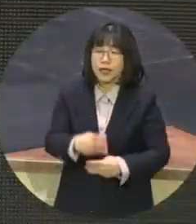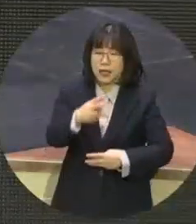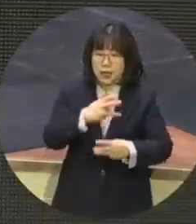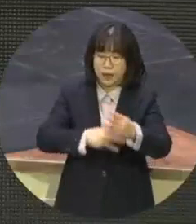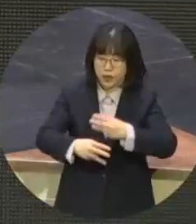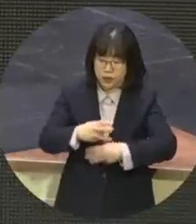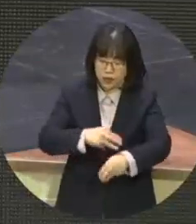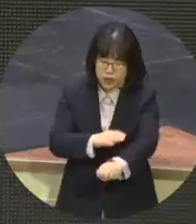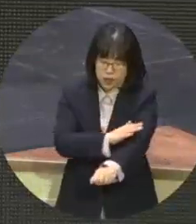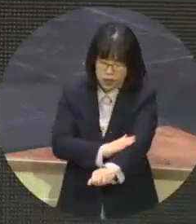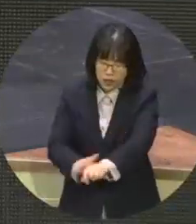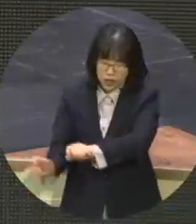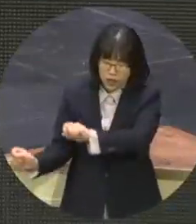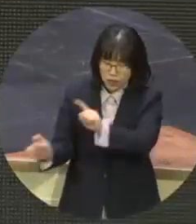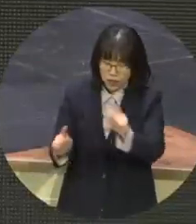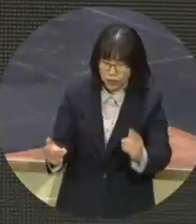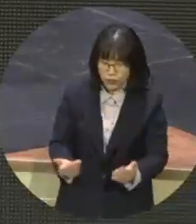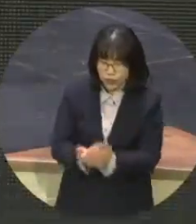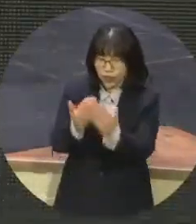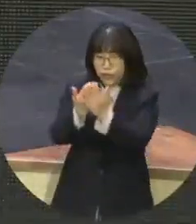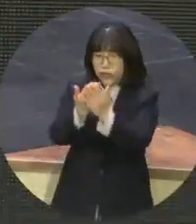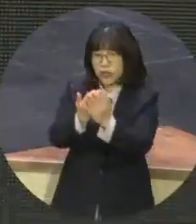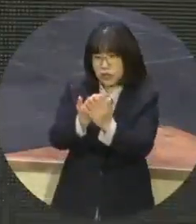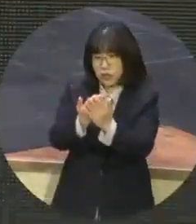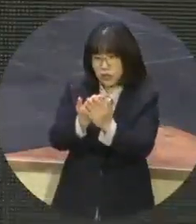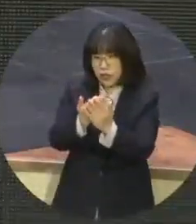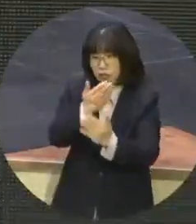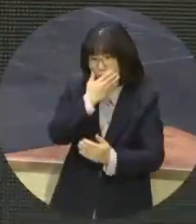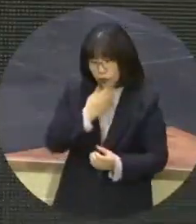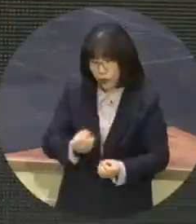렘넌트들이 크게 부흥이 일어나는 그런 기회가 되기를 제물로 축복합니다.